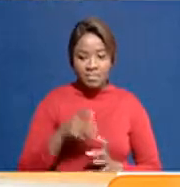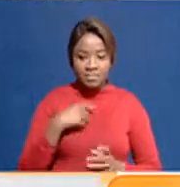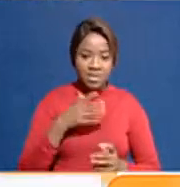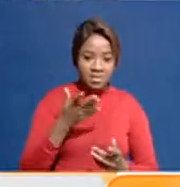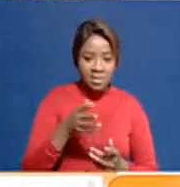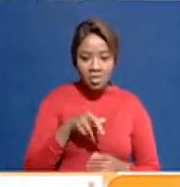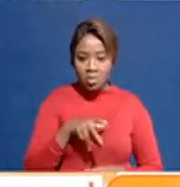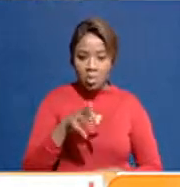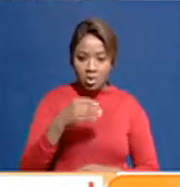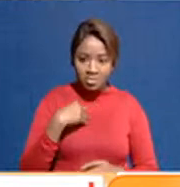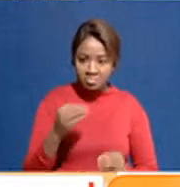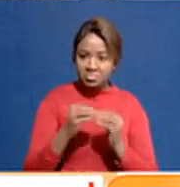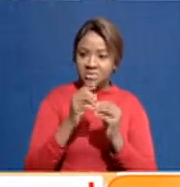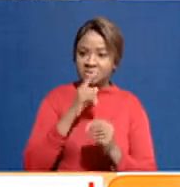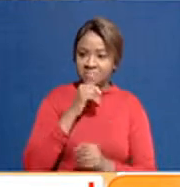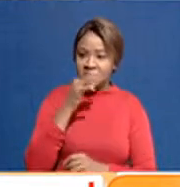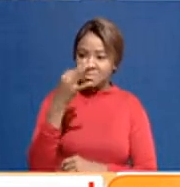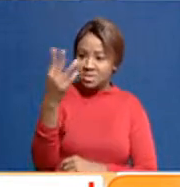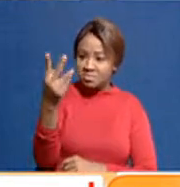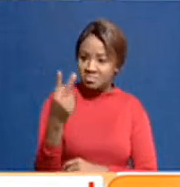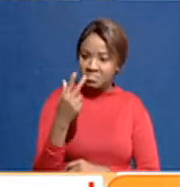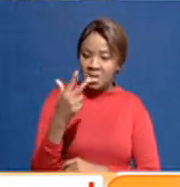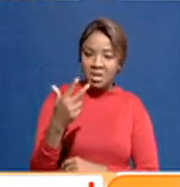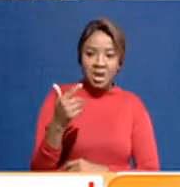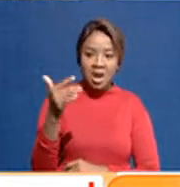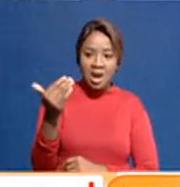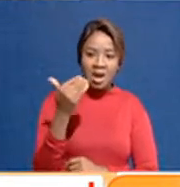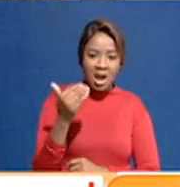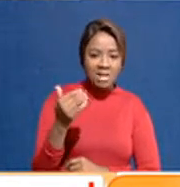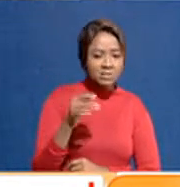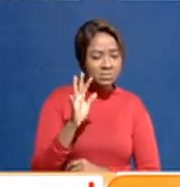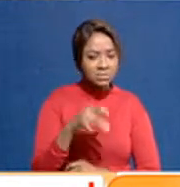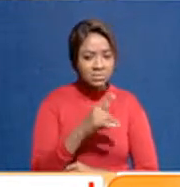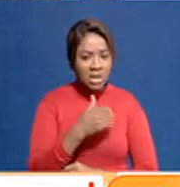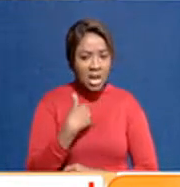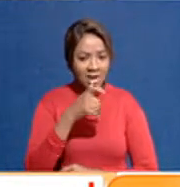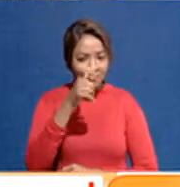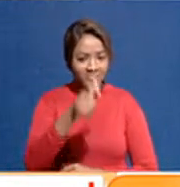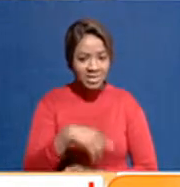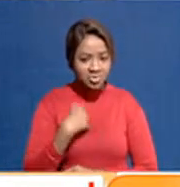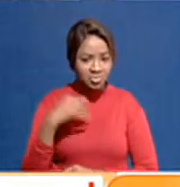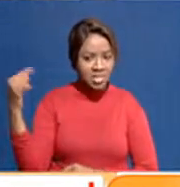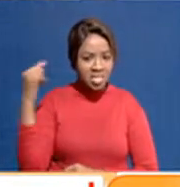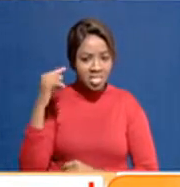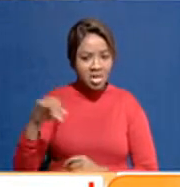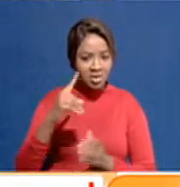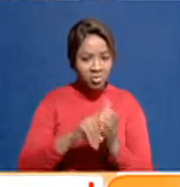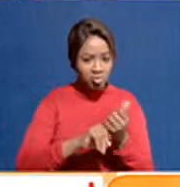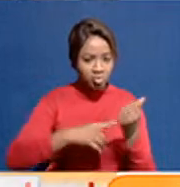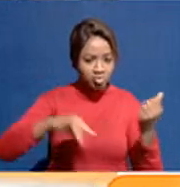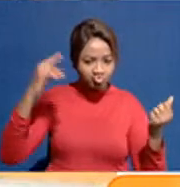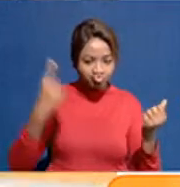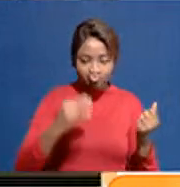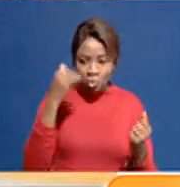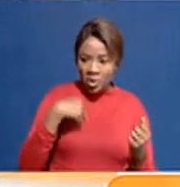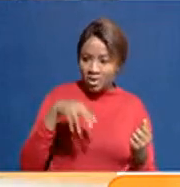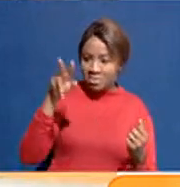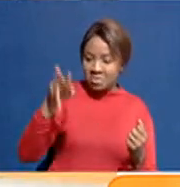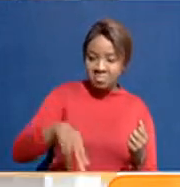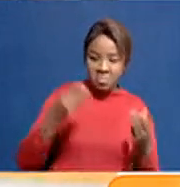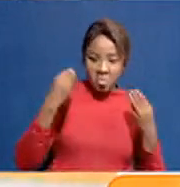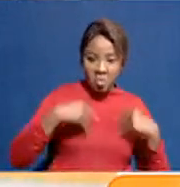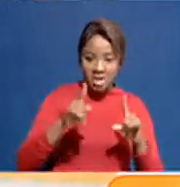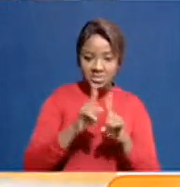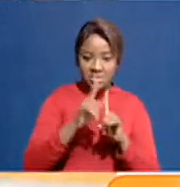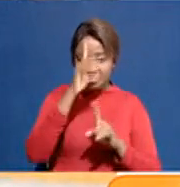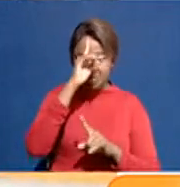watatu. Wakaniuliza, kuna mtu inasemekana amechapiwa hapa. Mwanzo walikuwa wamevaa kama askari, nilikuwa nadhani ni